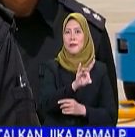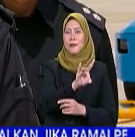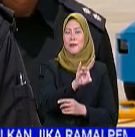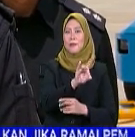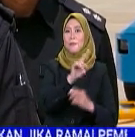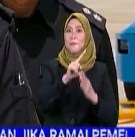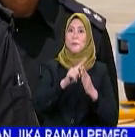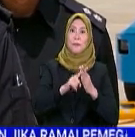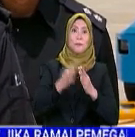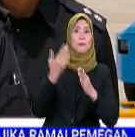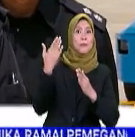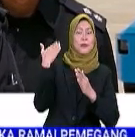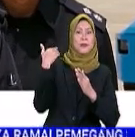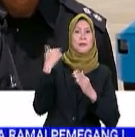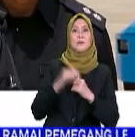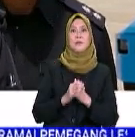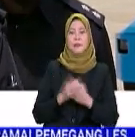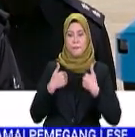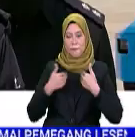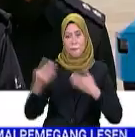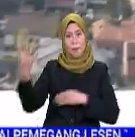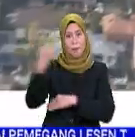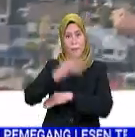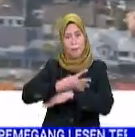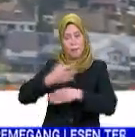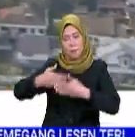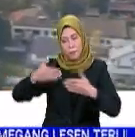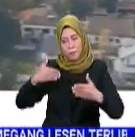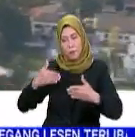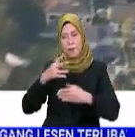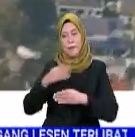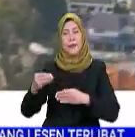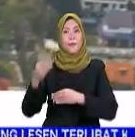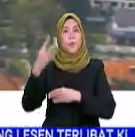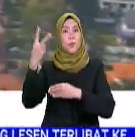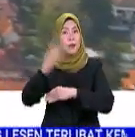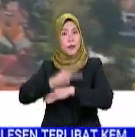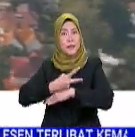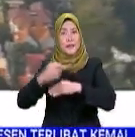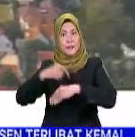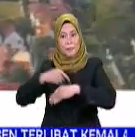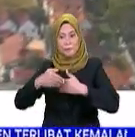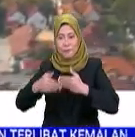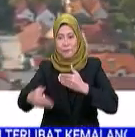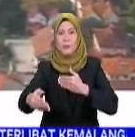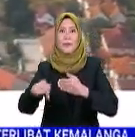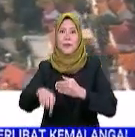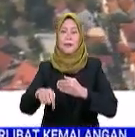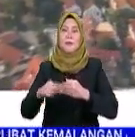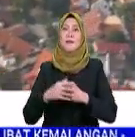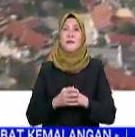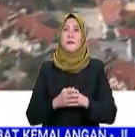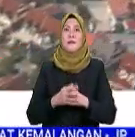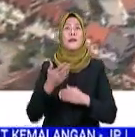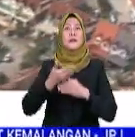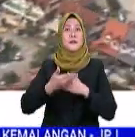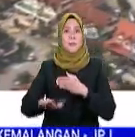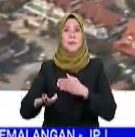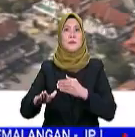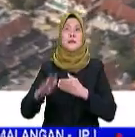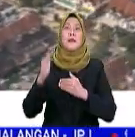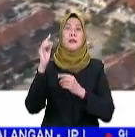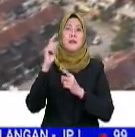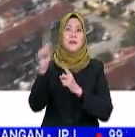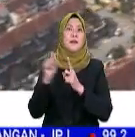bulaya lepas jadi kita ada empat hari sebelum dan dua hari Selasa perayaan dan juga empat hari selepas di pada